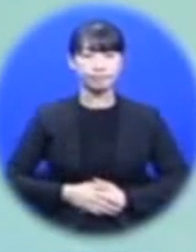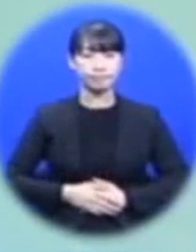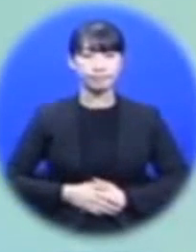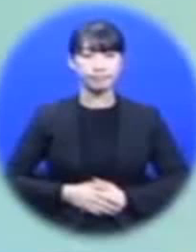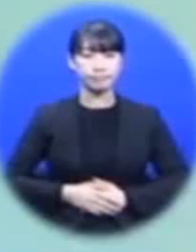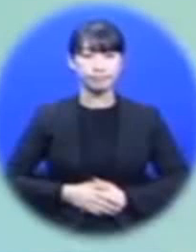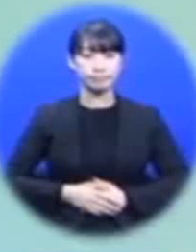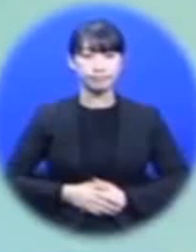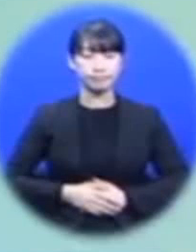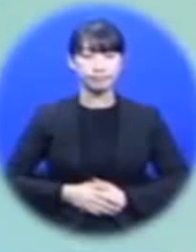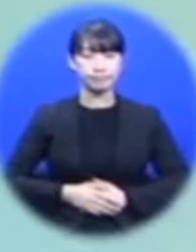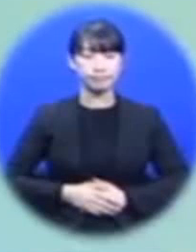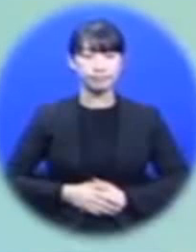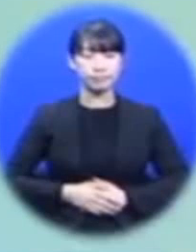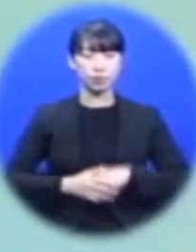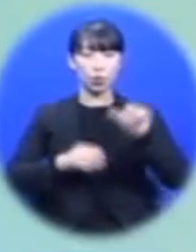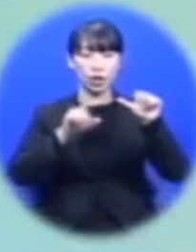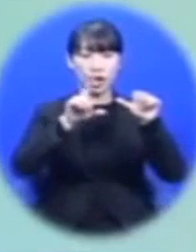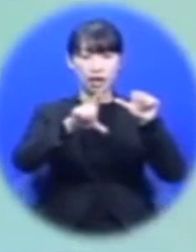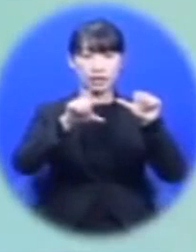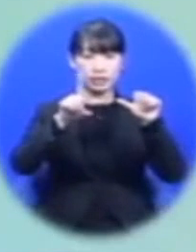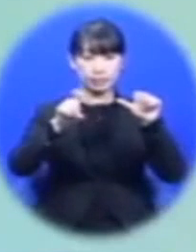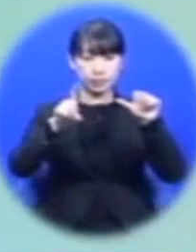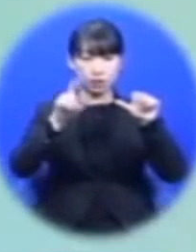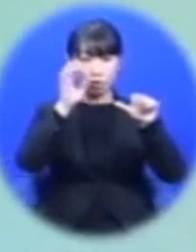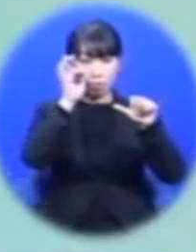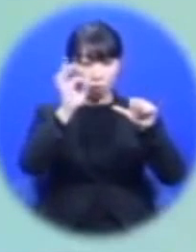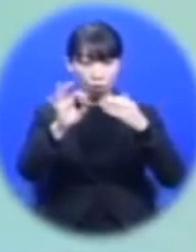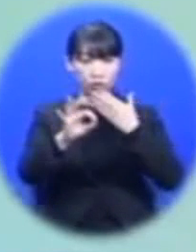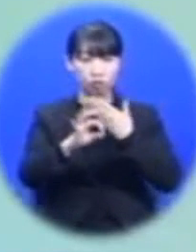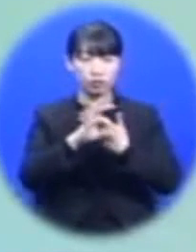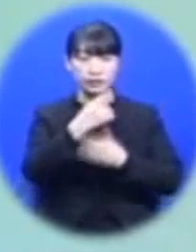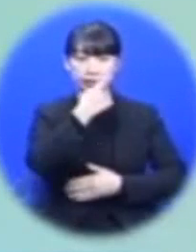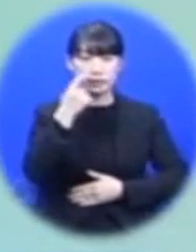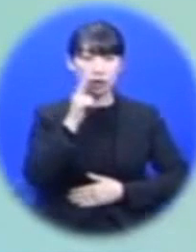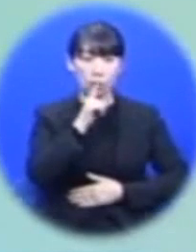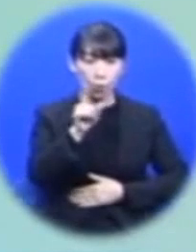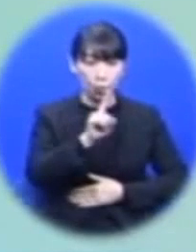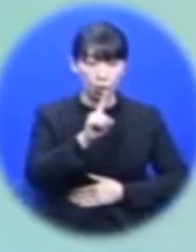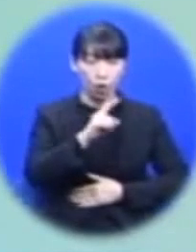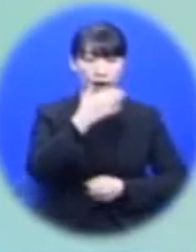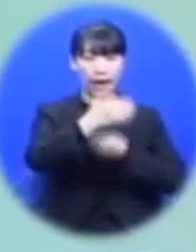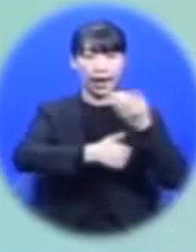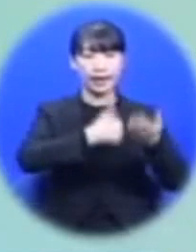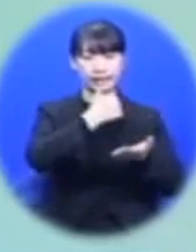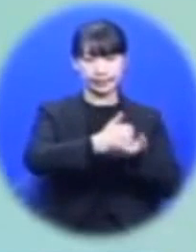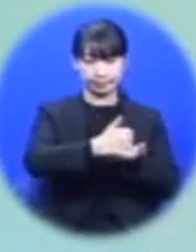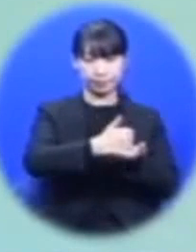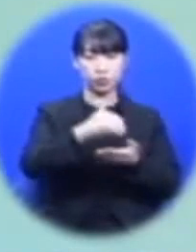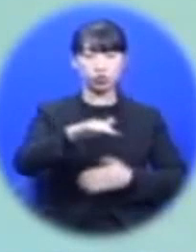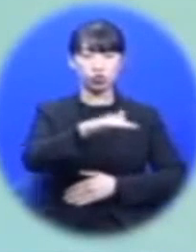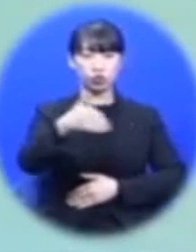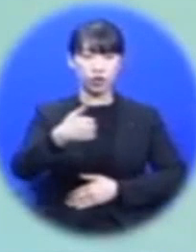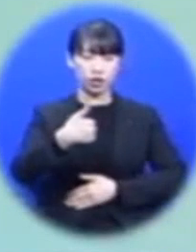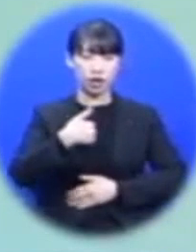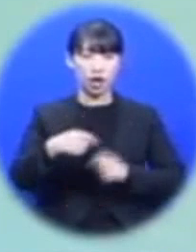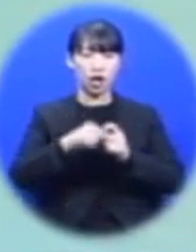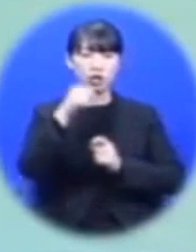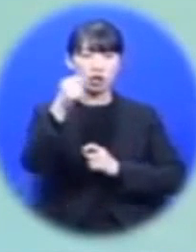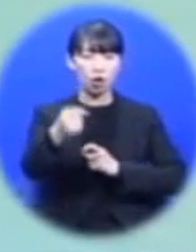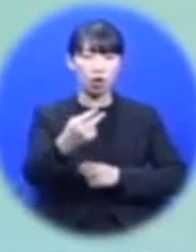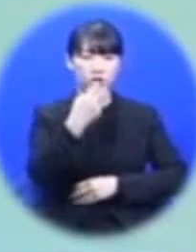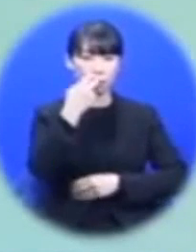겁니다 11절 말씀에 그 증언은 이것이니 곧 하나님이 우리에게 영원한 생명을